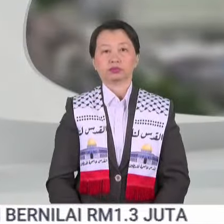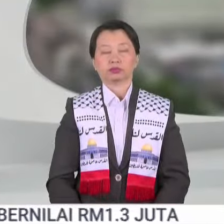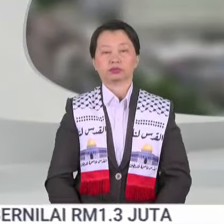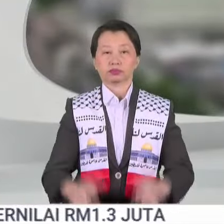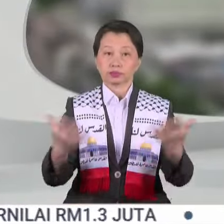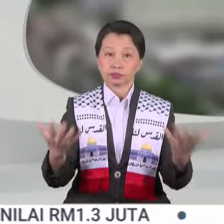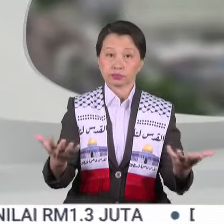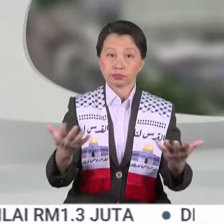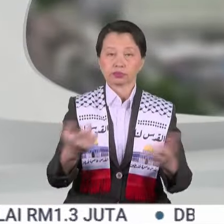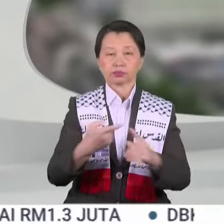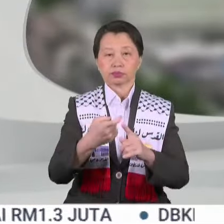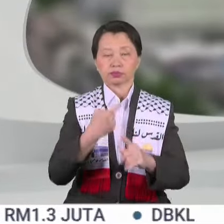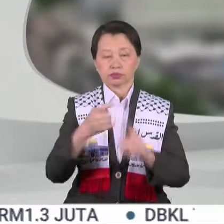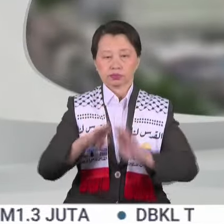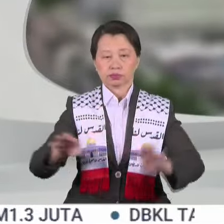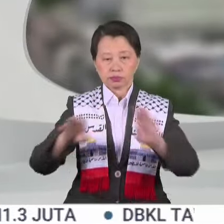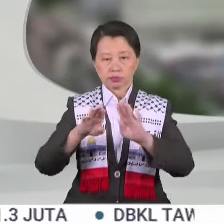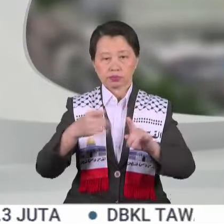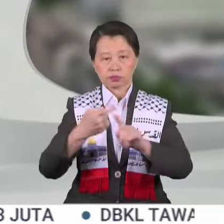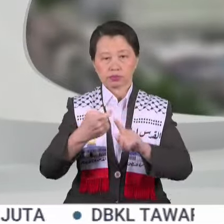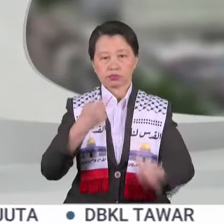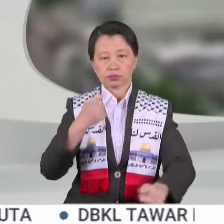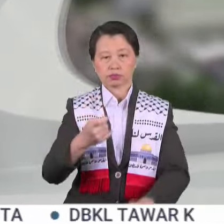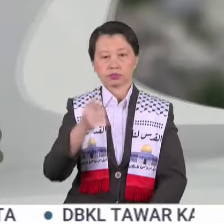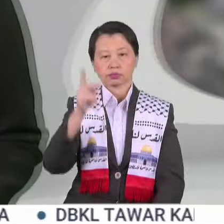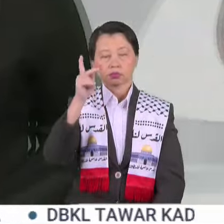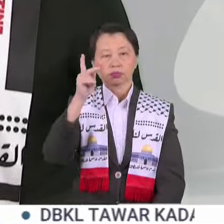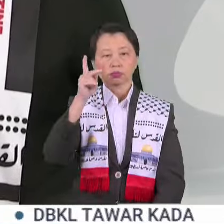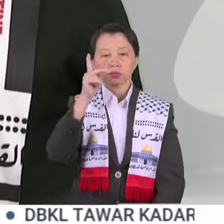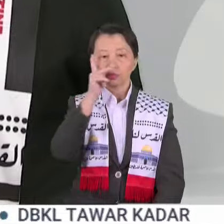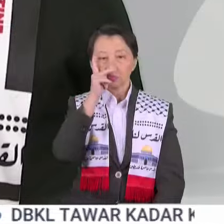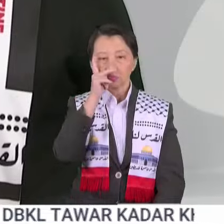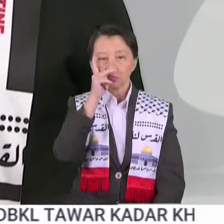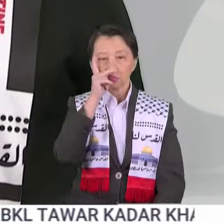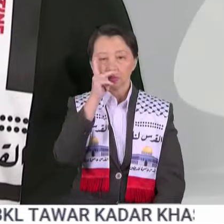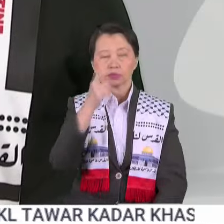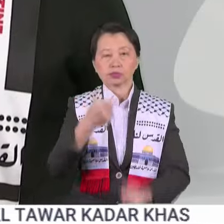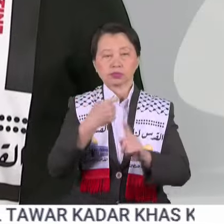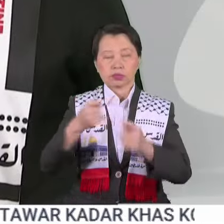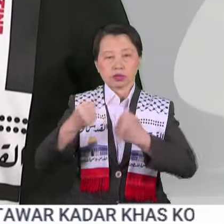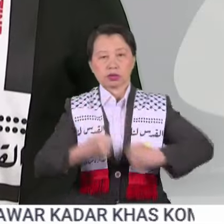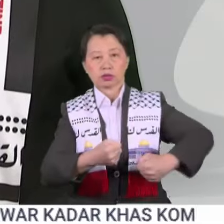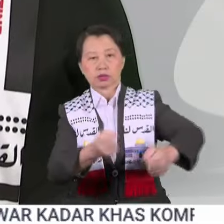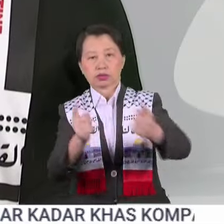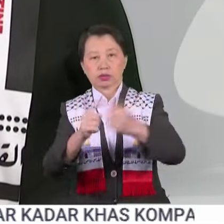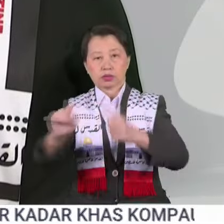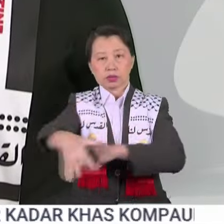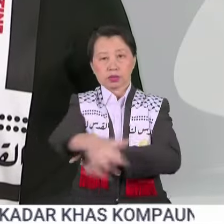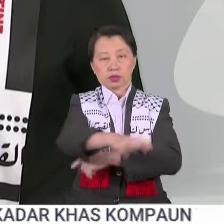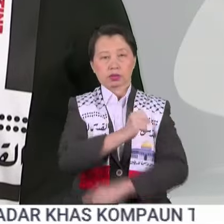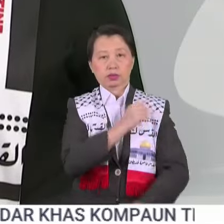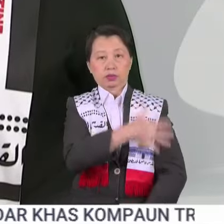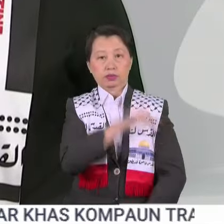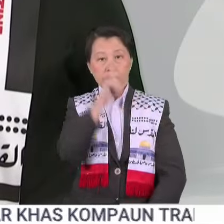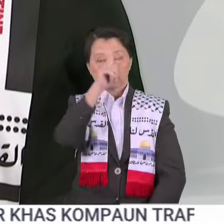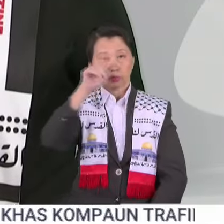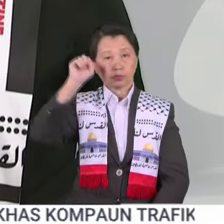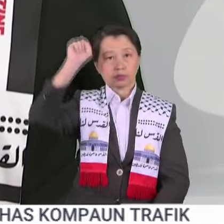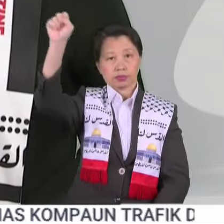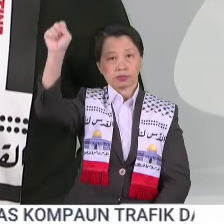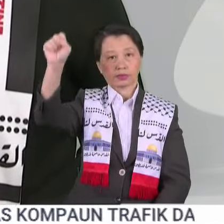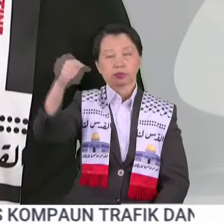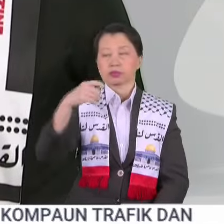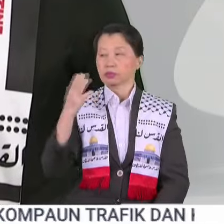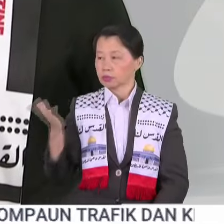Paparan itu tadi mengakhiri bahan berita dari negeri Jelapang Padi. Dari sungai ke segara, Palestin pasti